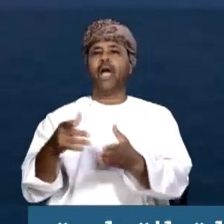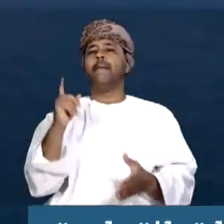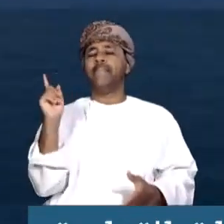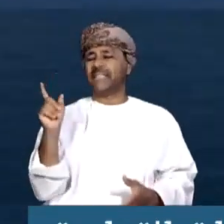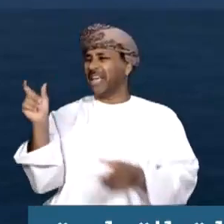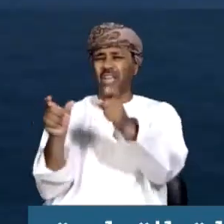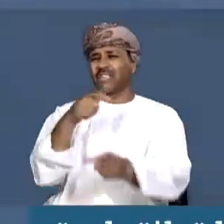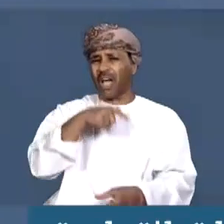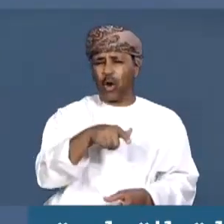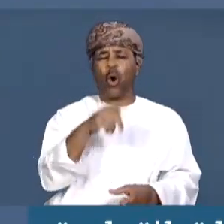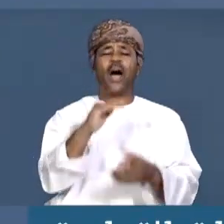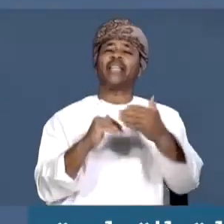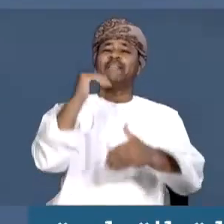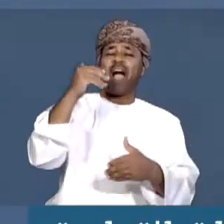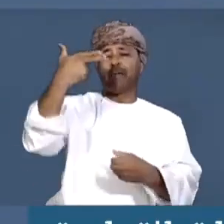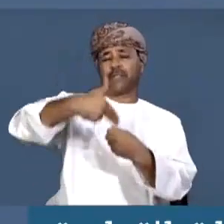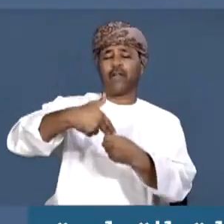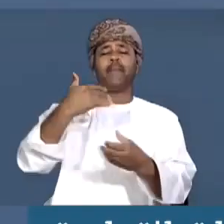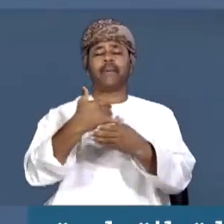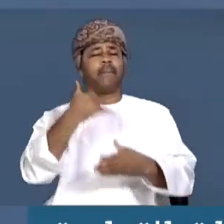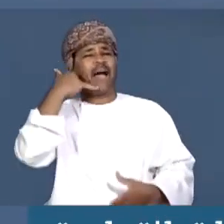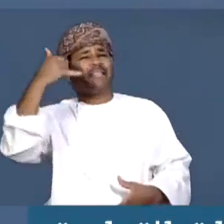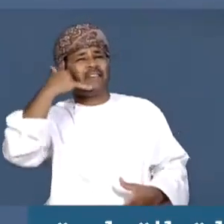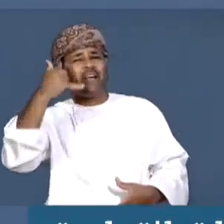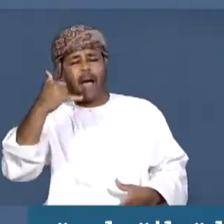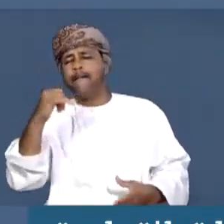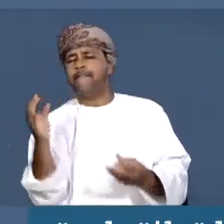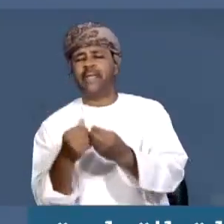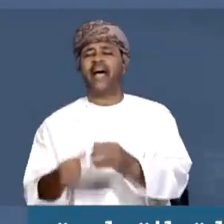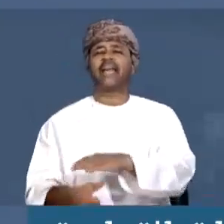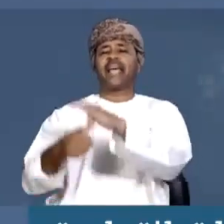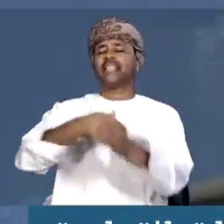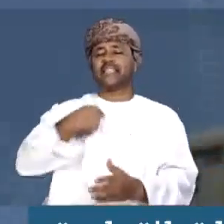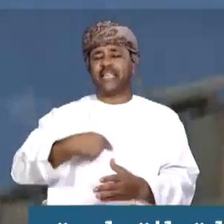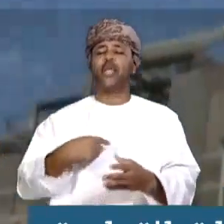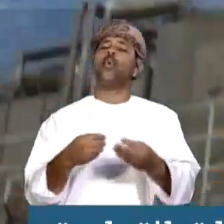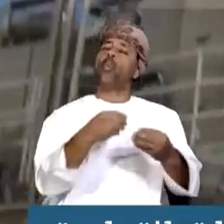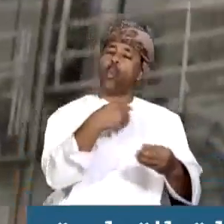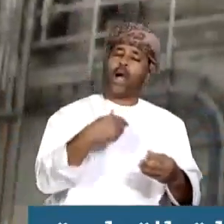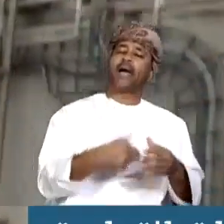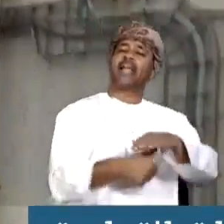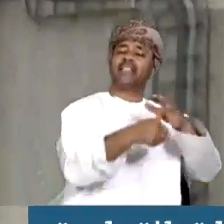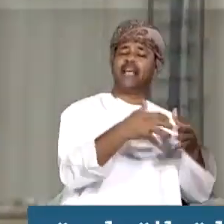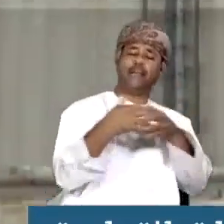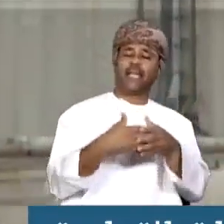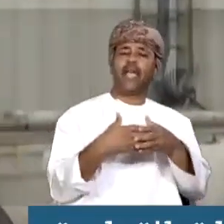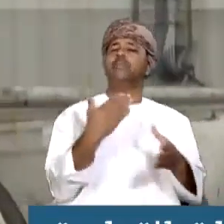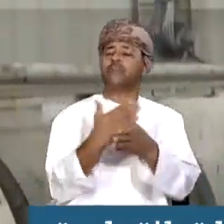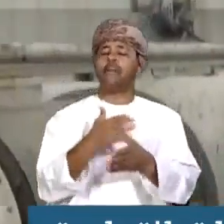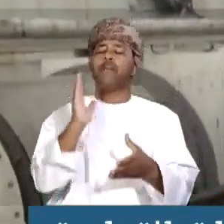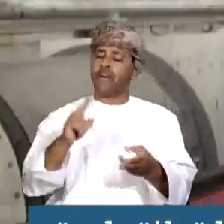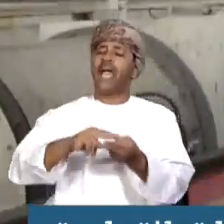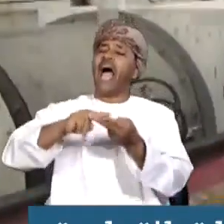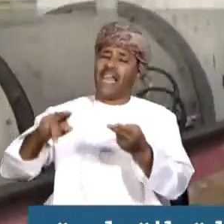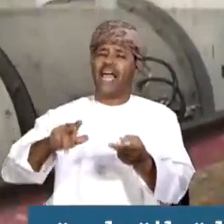متعاملون إن ارتفاع الأسعار جاء بعد مكالمة هاتفية بين الرئيسين الصيني والأمريكي عززت الآمال في إمكانية